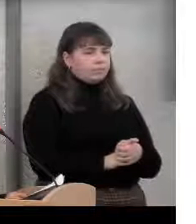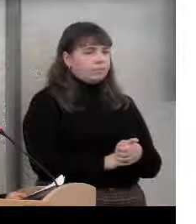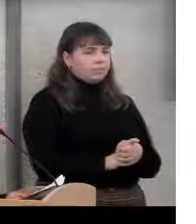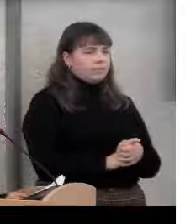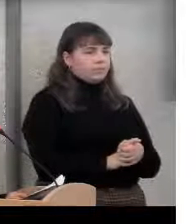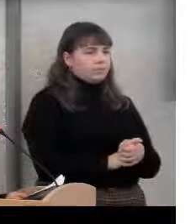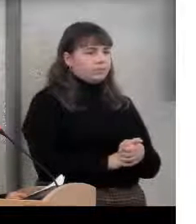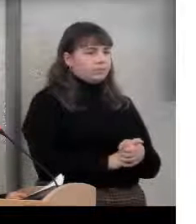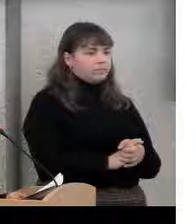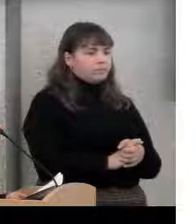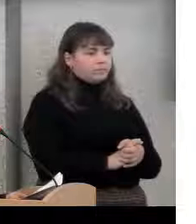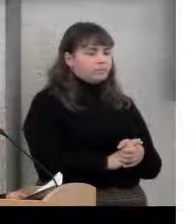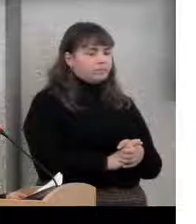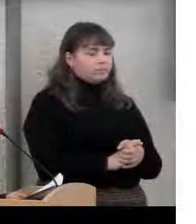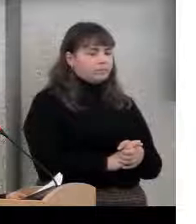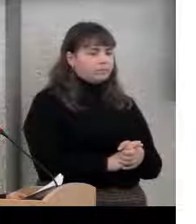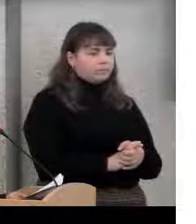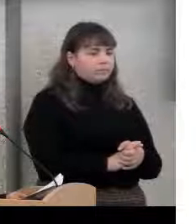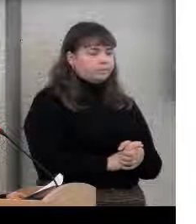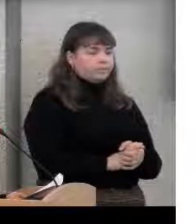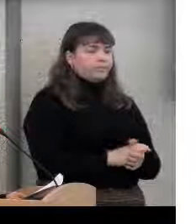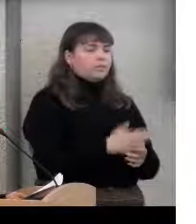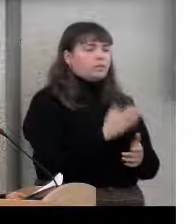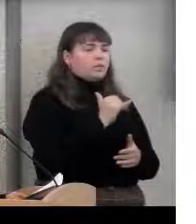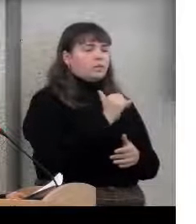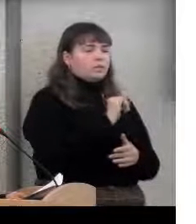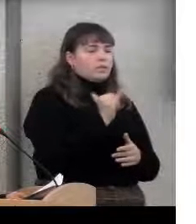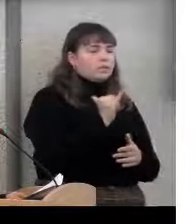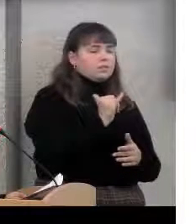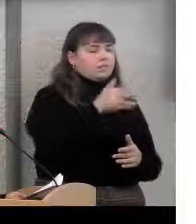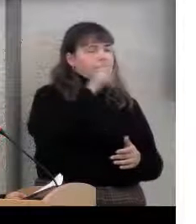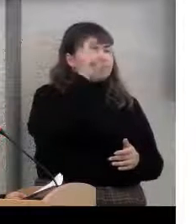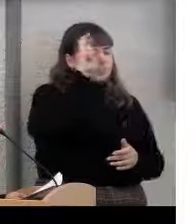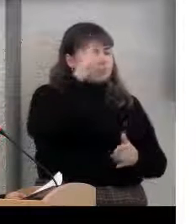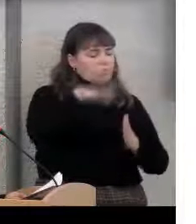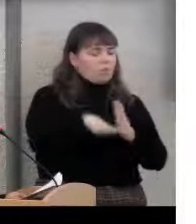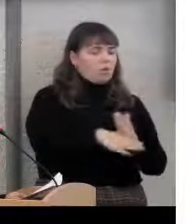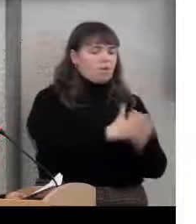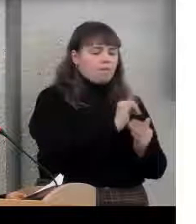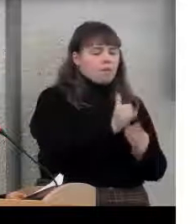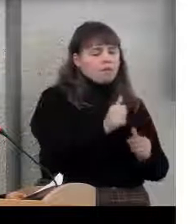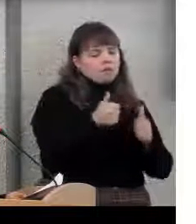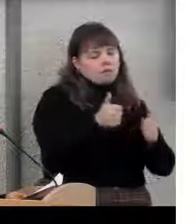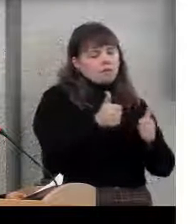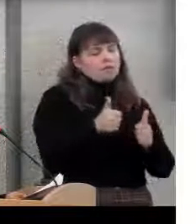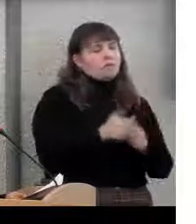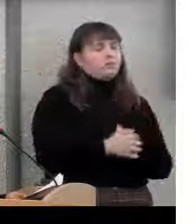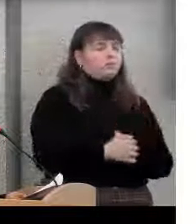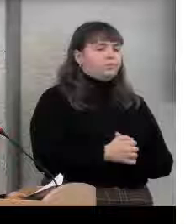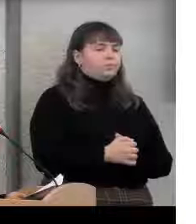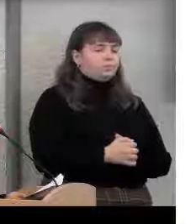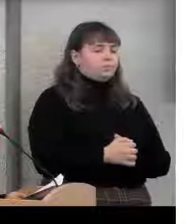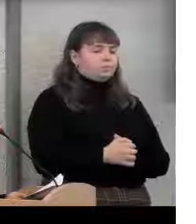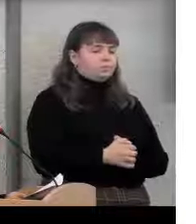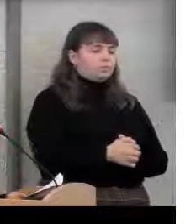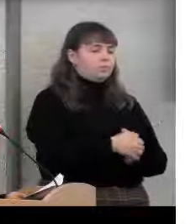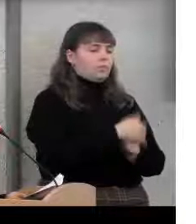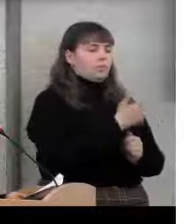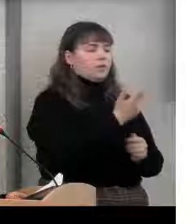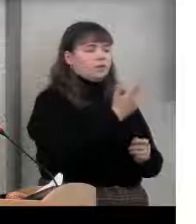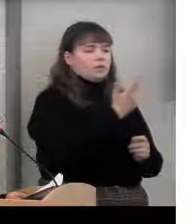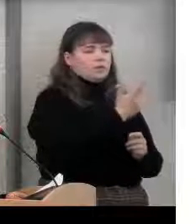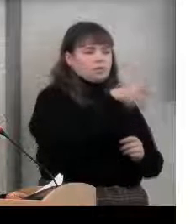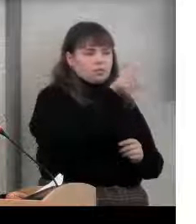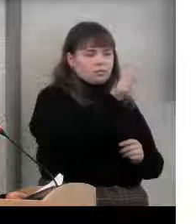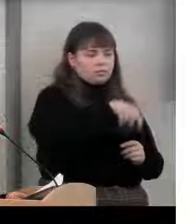kad gerai arba labai gerai vertina valstybės pagalbą, kuriant startuolius. Tuo tarpu beveik trečdalis